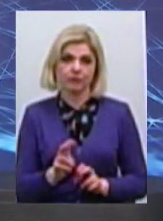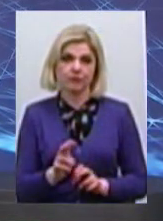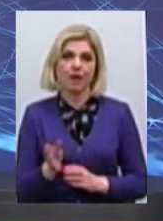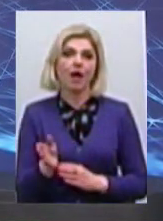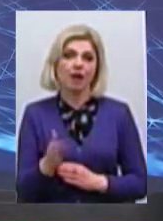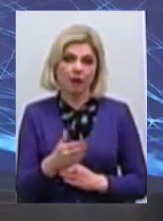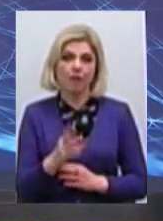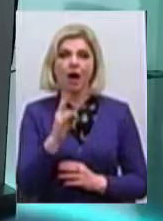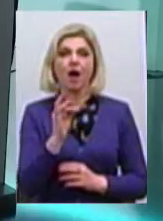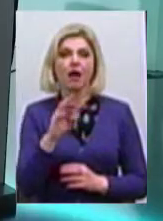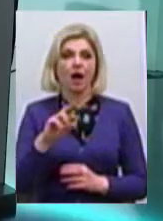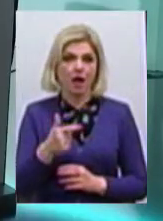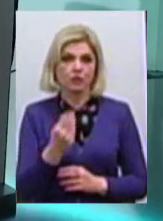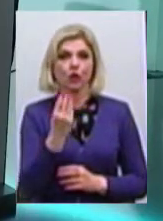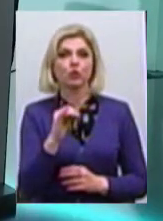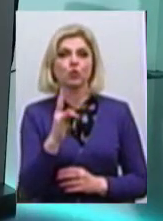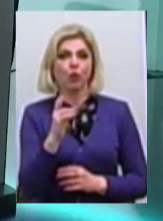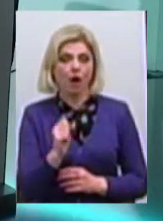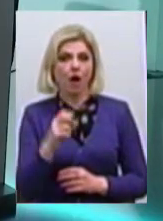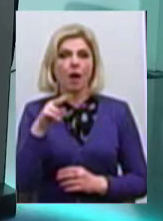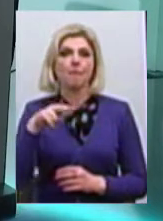риба, карась, щука, плітка,